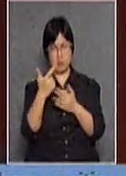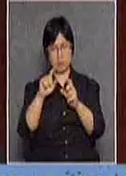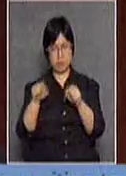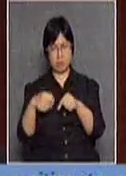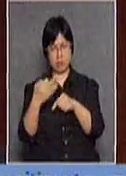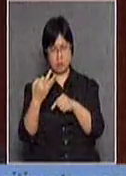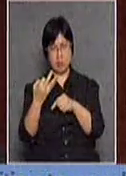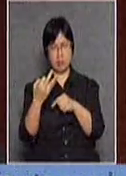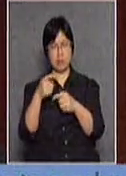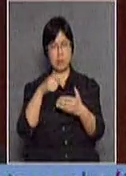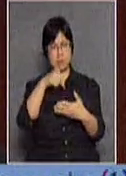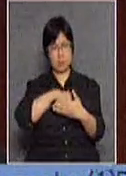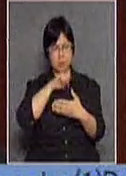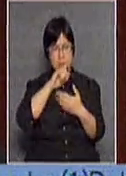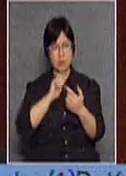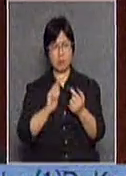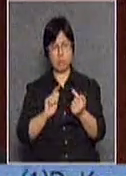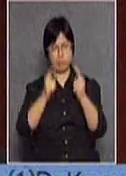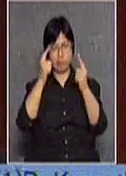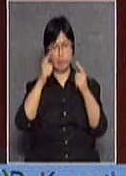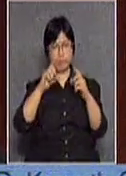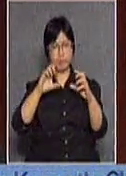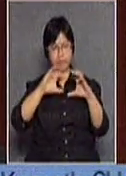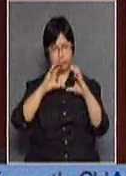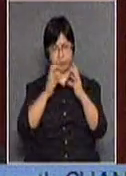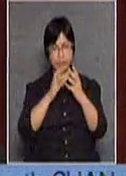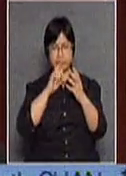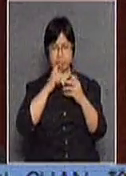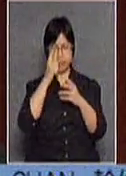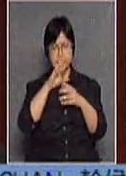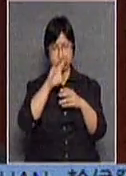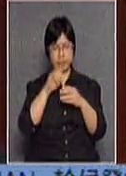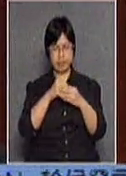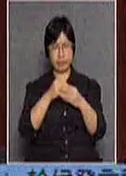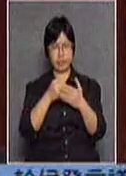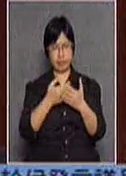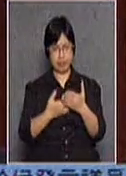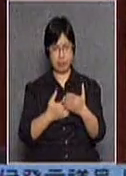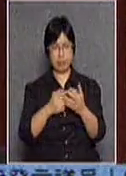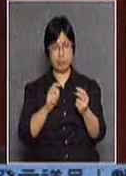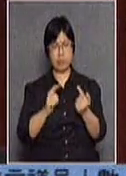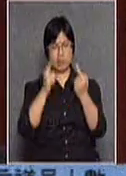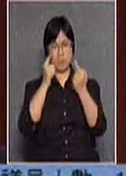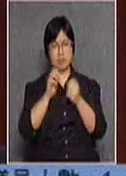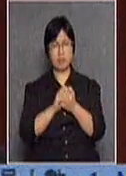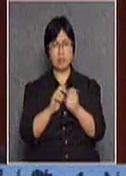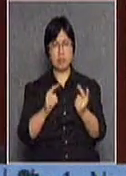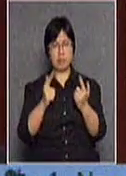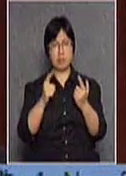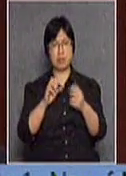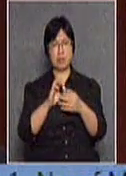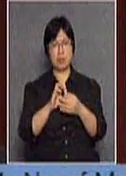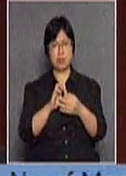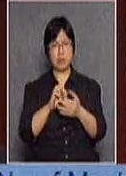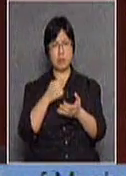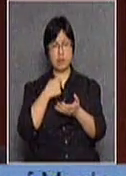裏邊嘅講法咧，就辯論嘅範圍啊，即係當我哋就某項總目進行辯論咧， 辯論的範圍只限於需